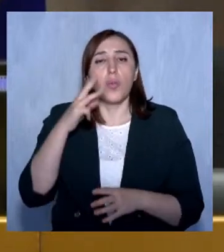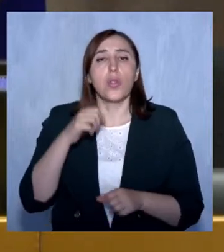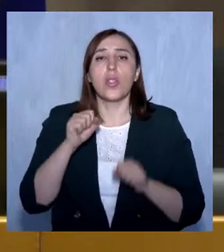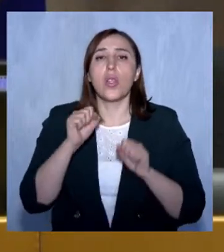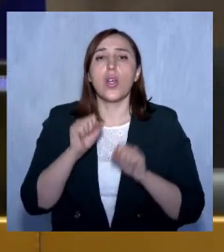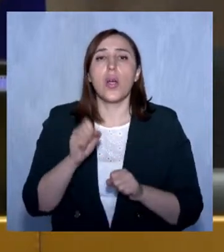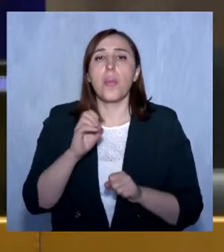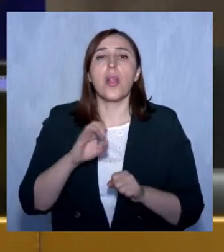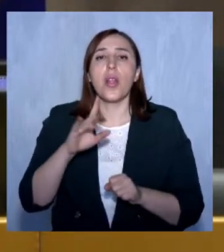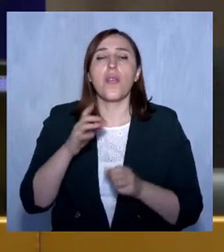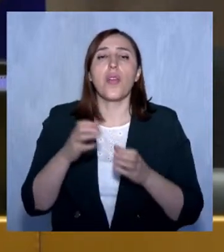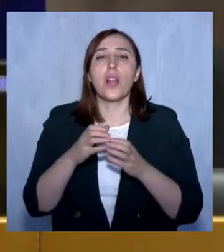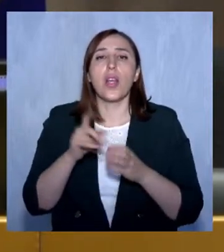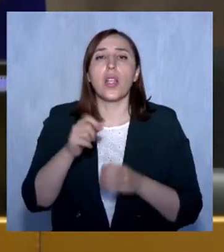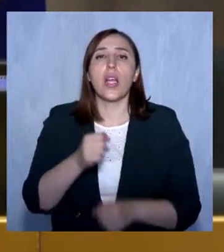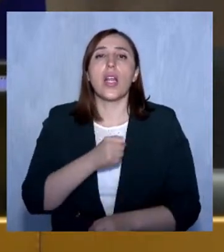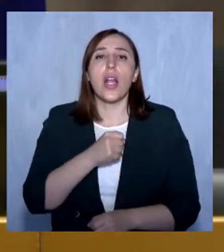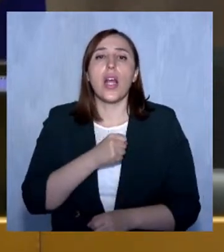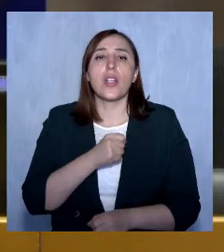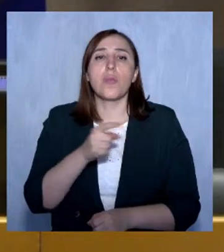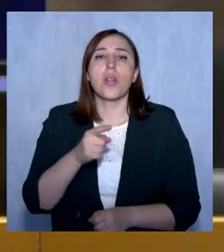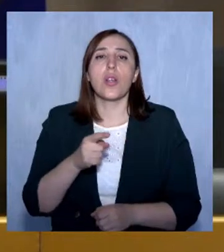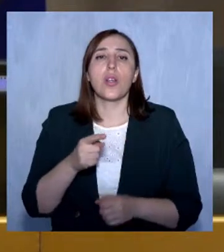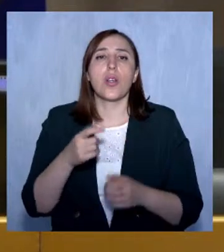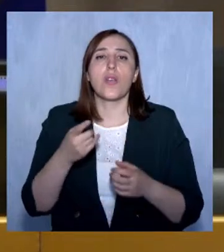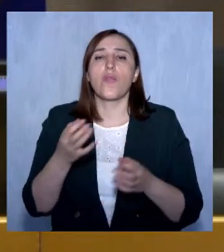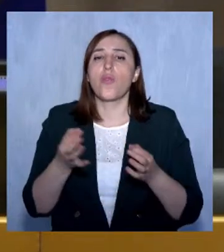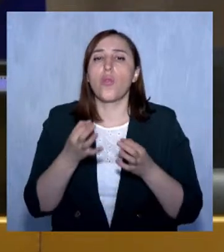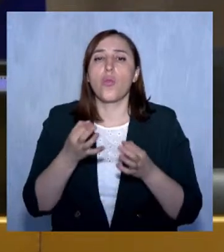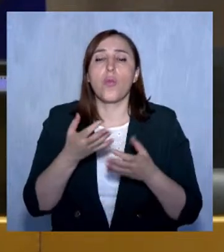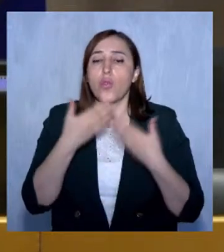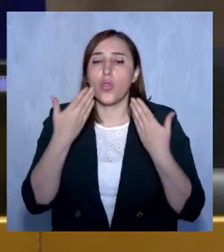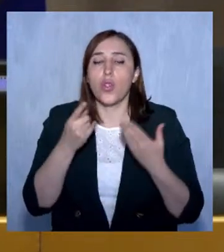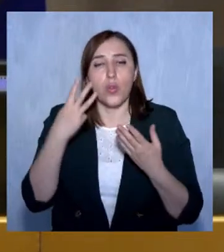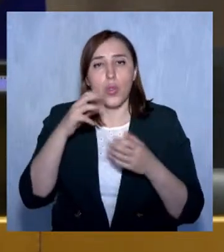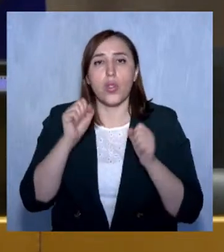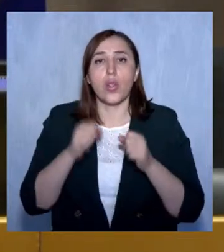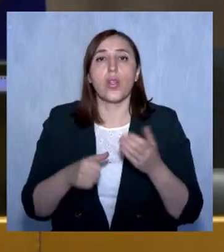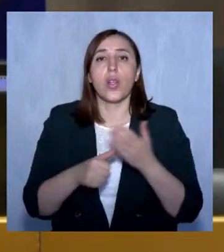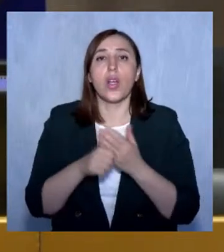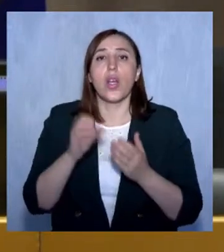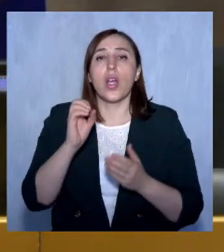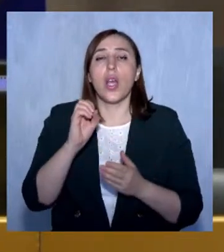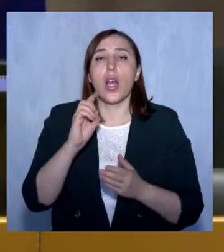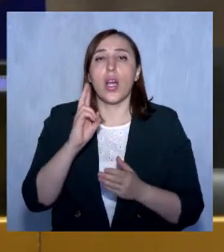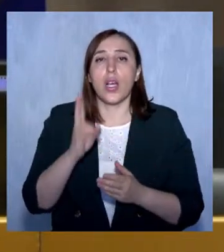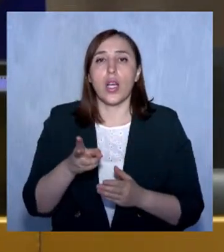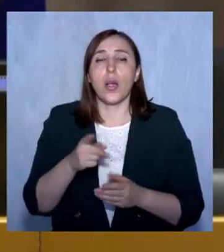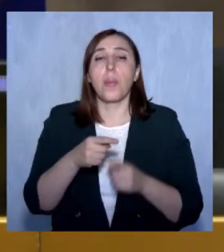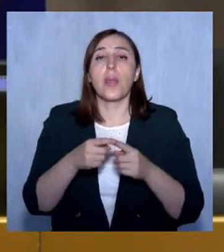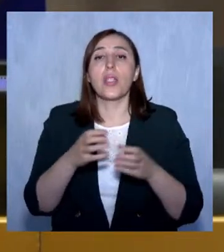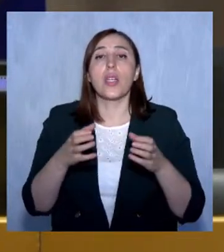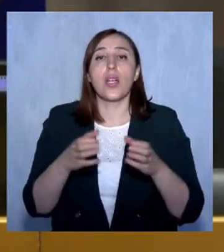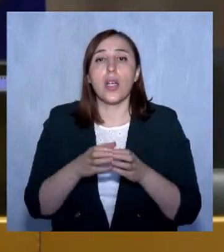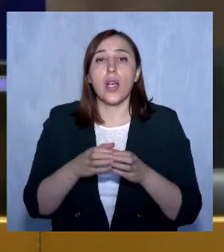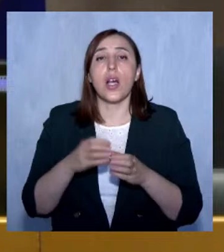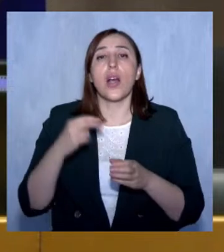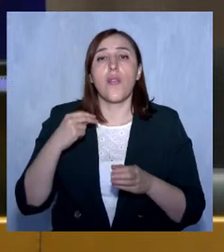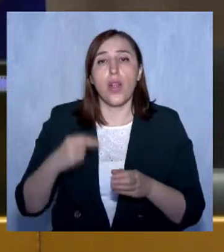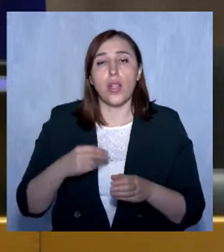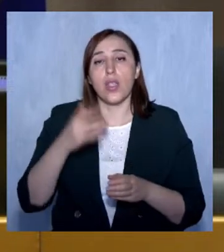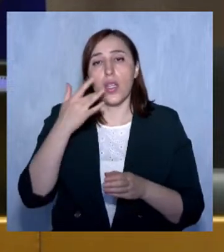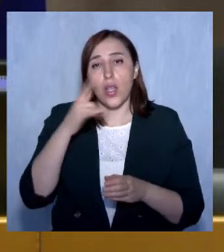եվրամիության կողմից ռազմական ուժի բացակայության պայմաններում։ Եվ իդեպ եհահկը միսկի խմբում ոչ միանդ վրանսյան այլև միացյալ